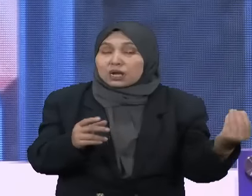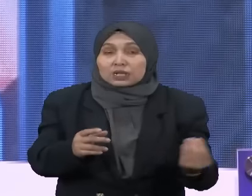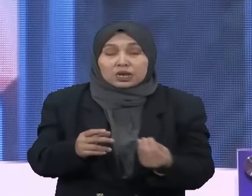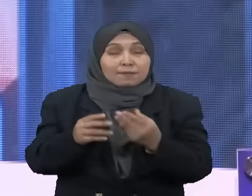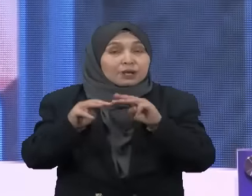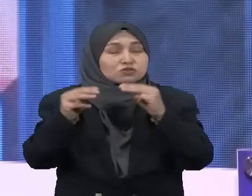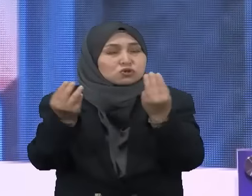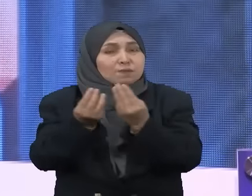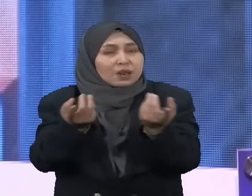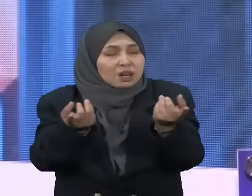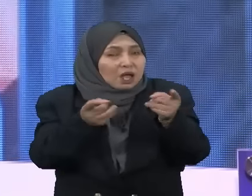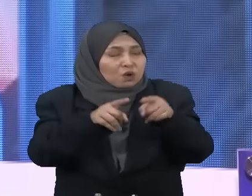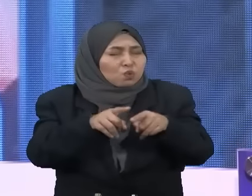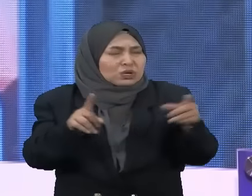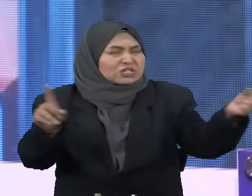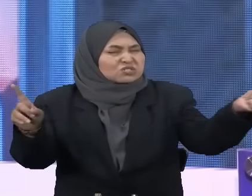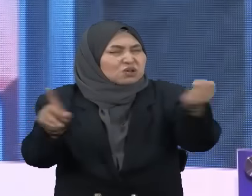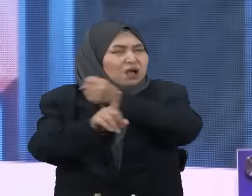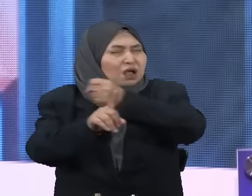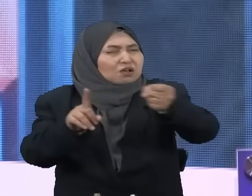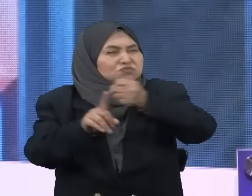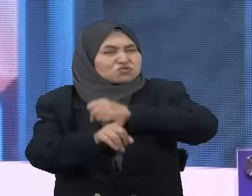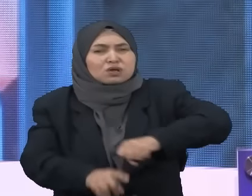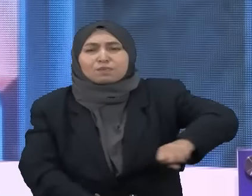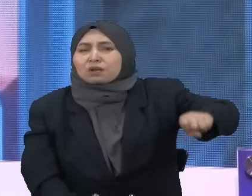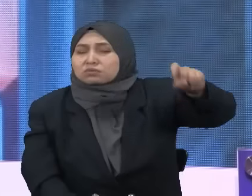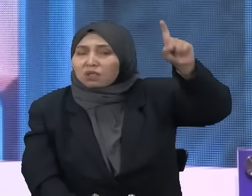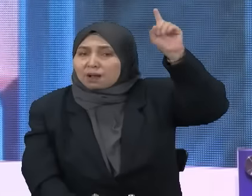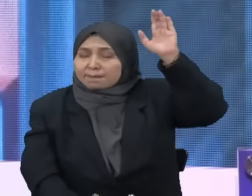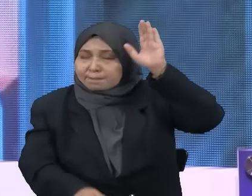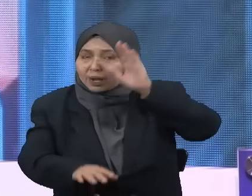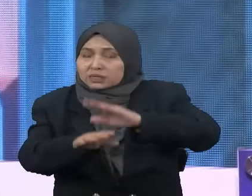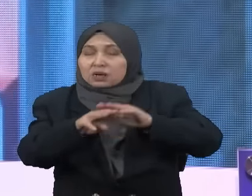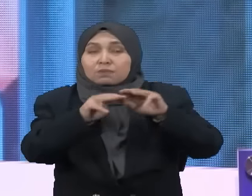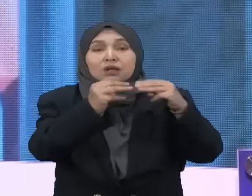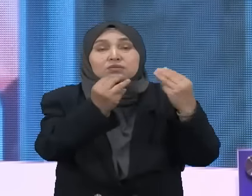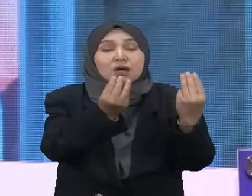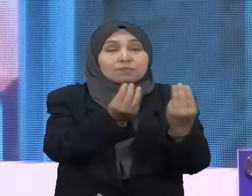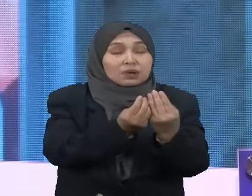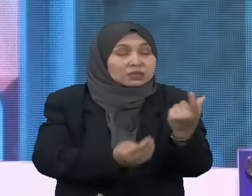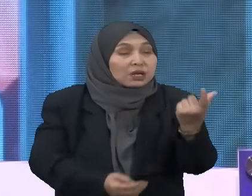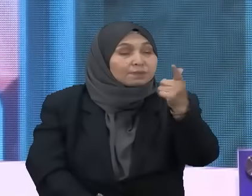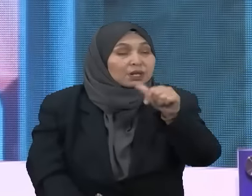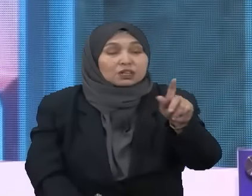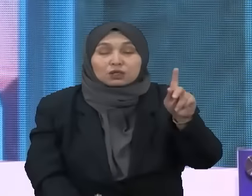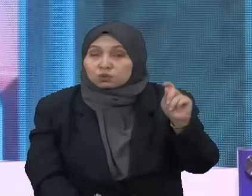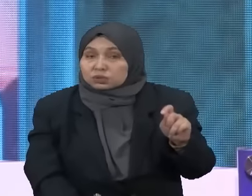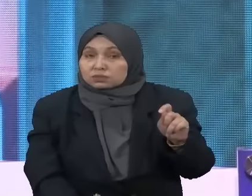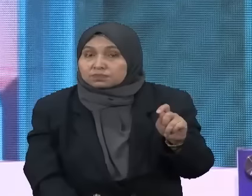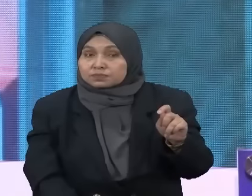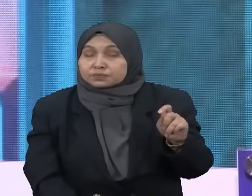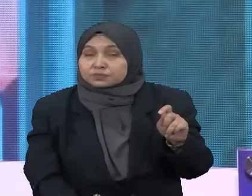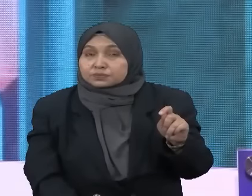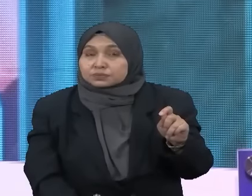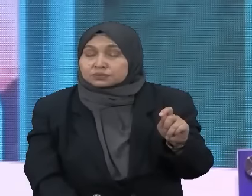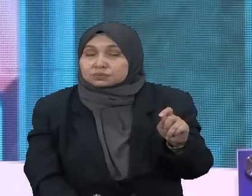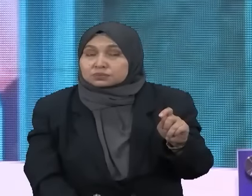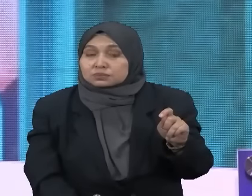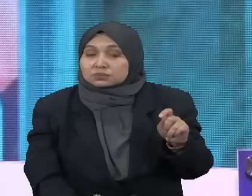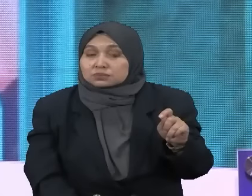maka berlakulah azab Allah Subhanahu wa taala kepada kaum Nabi Lut alaihi salam.